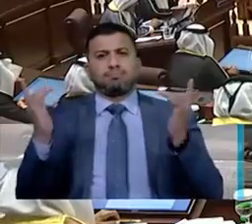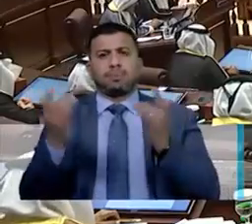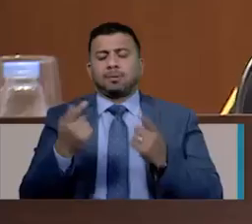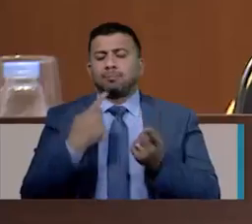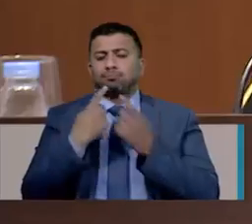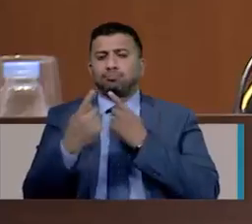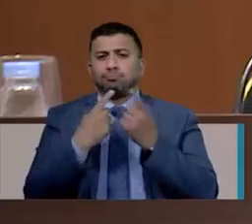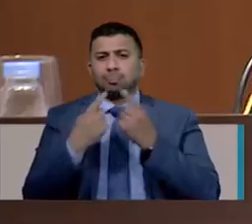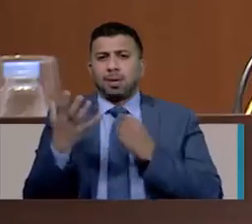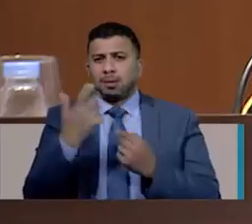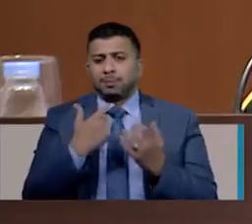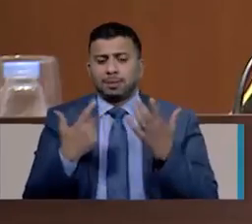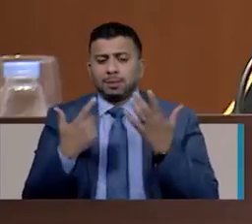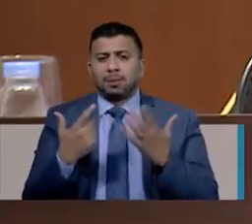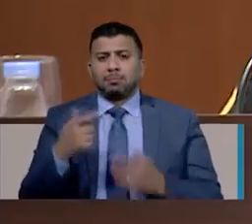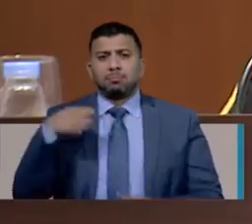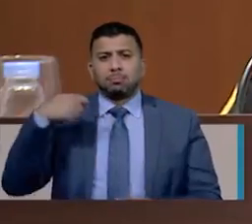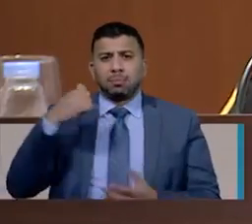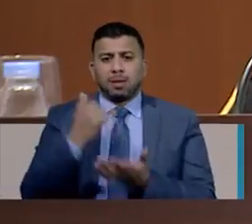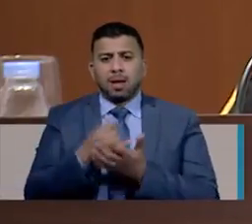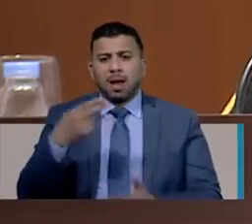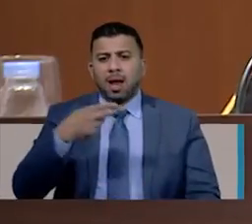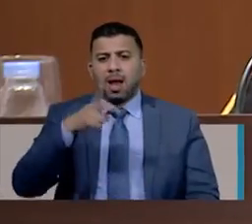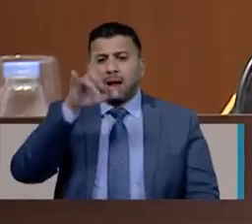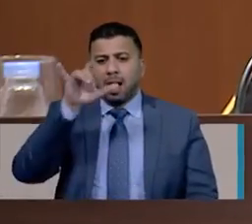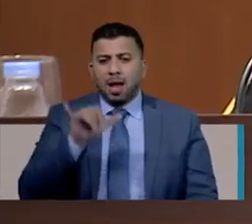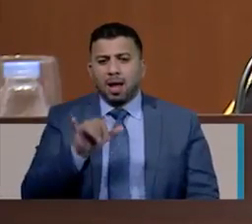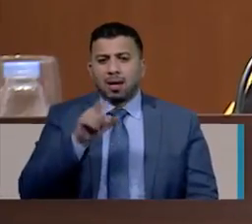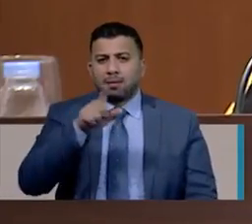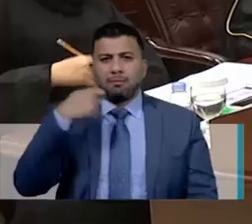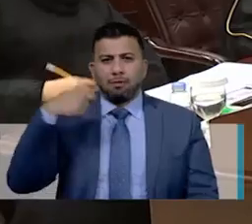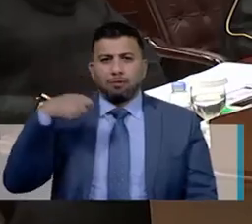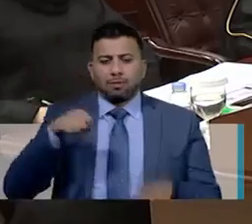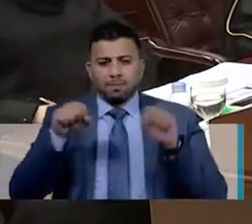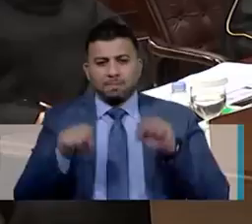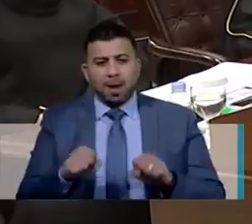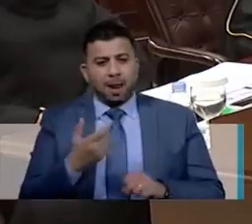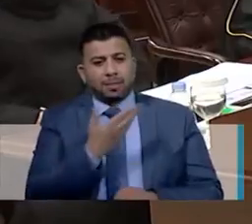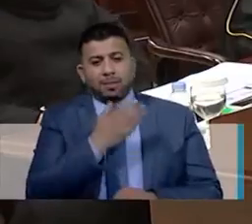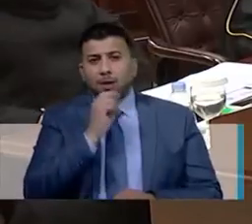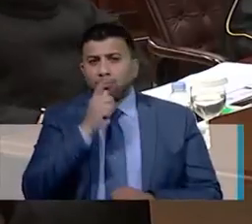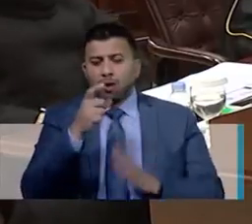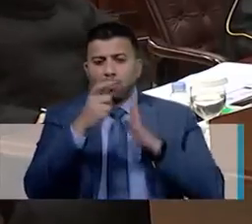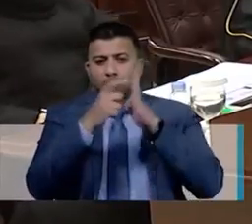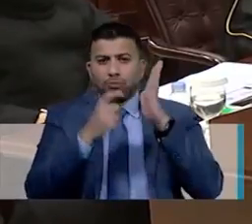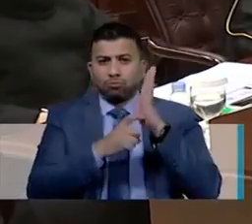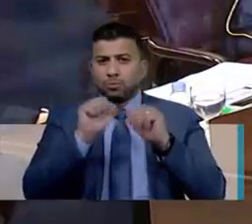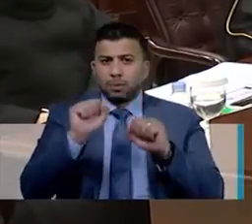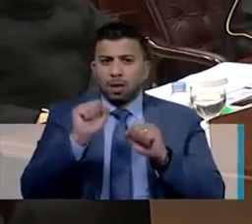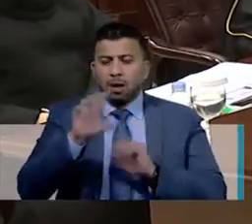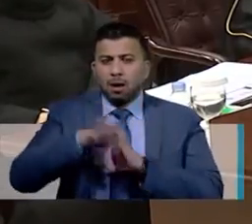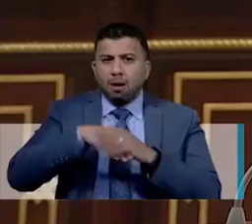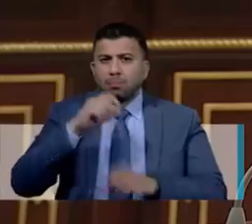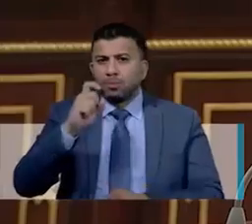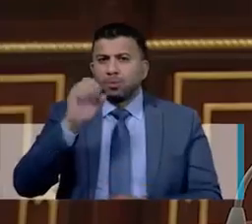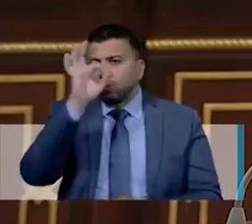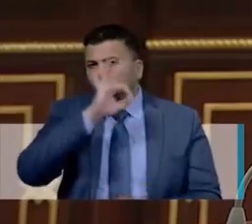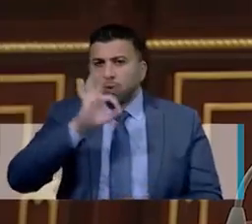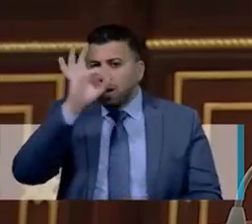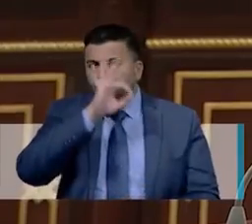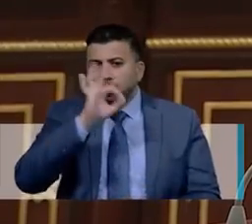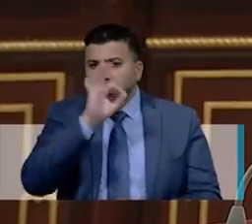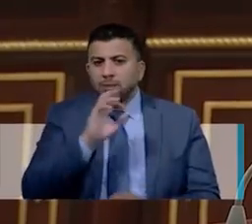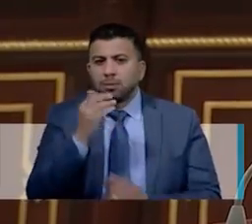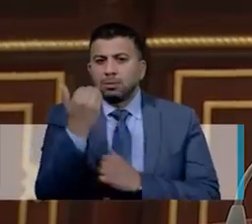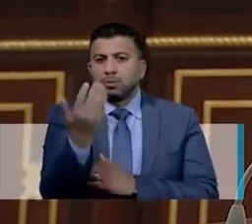السابعة برئاسة سعادة علي ميحد السويدي رئيس المجلس مشروع قانون التراث الثقافي والتقرير الوارد من